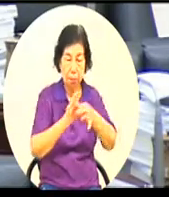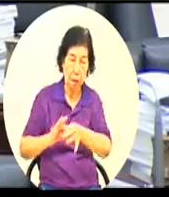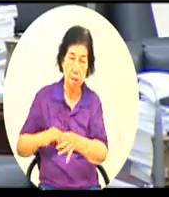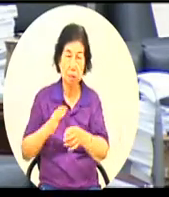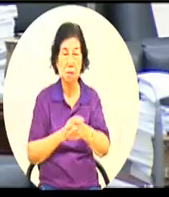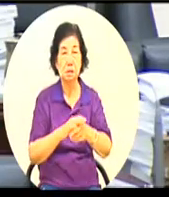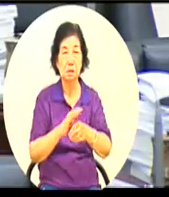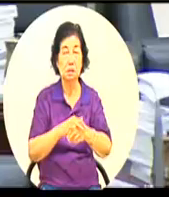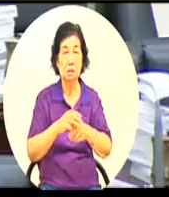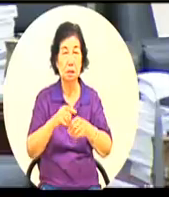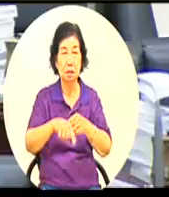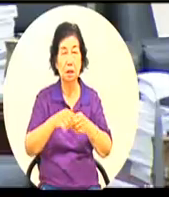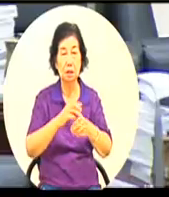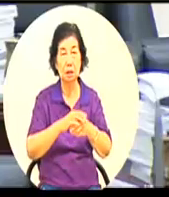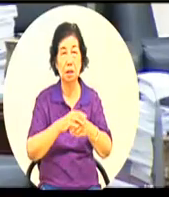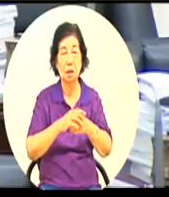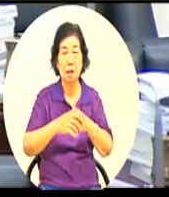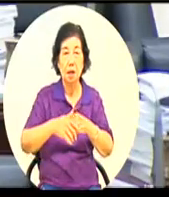名。